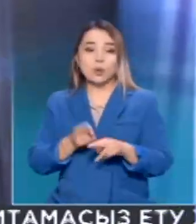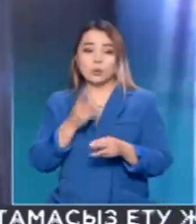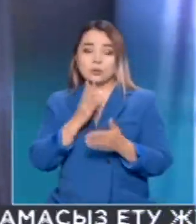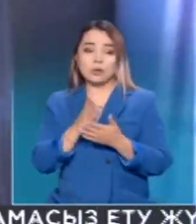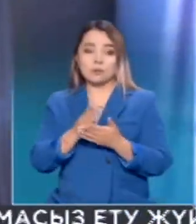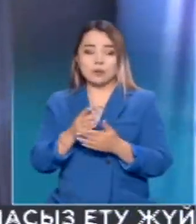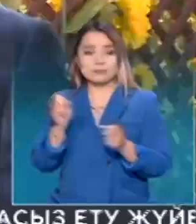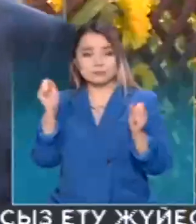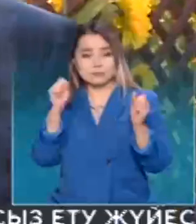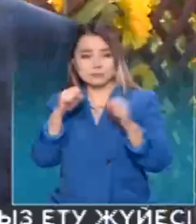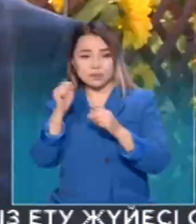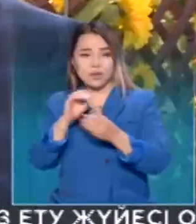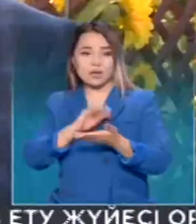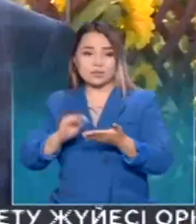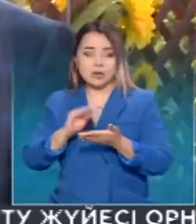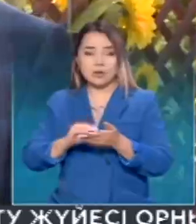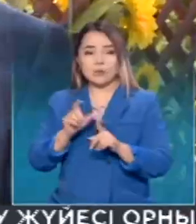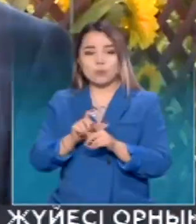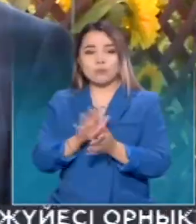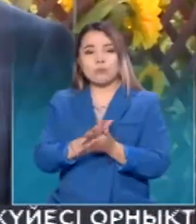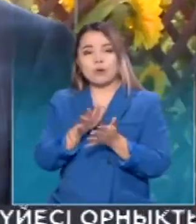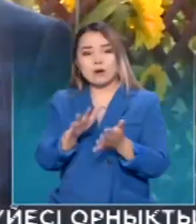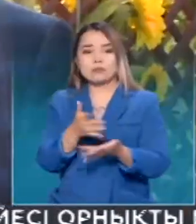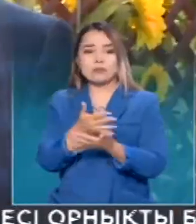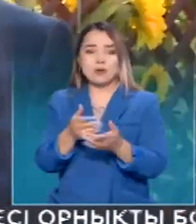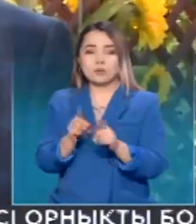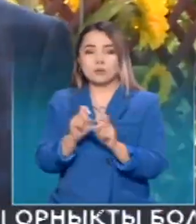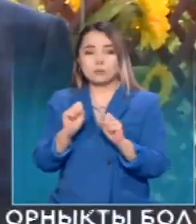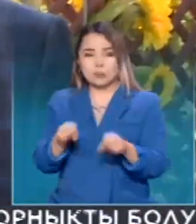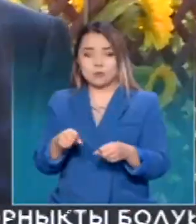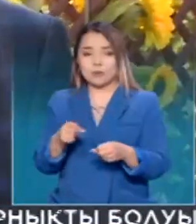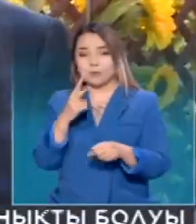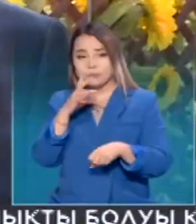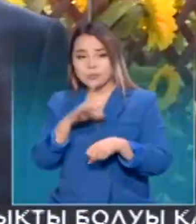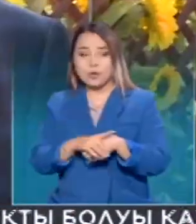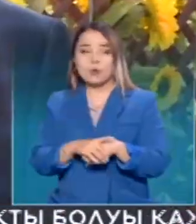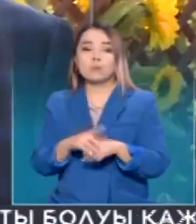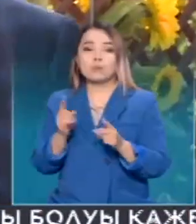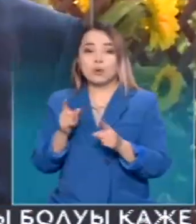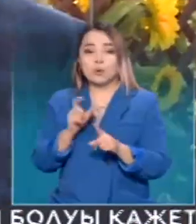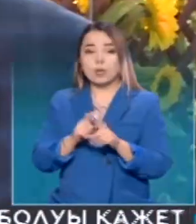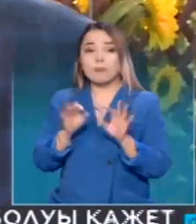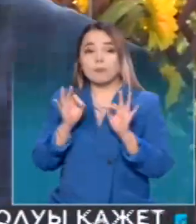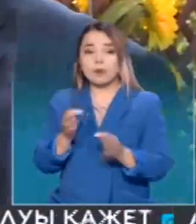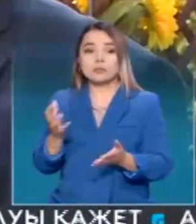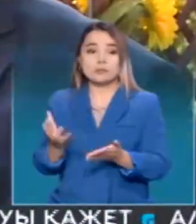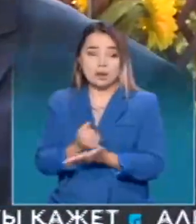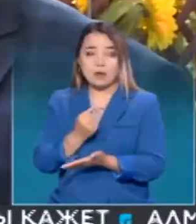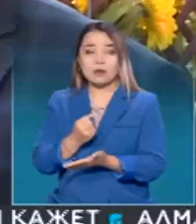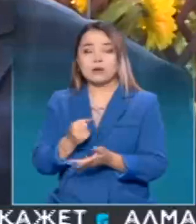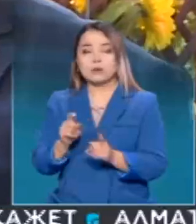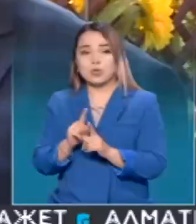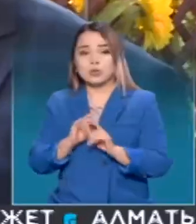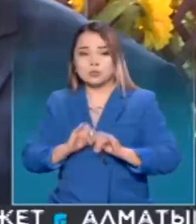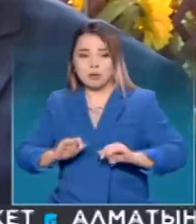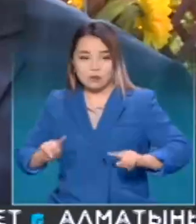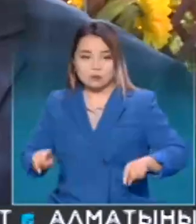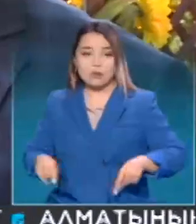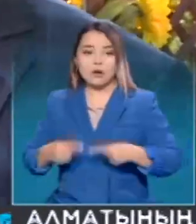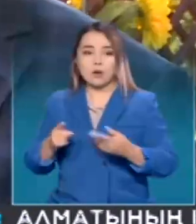Сөз құдіреті арқылы елді көркейтуге болады. Не, ағылшын мен Франция қандай мемлекет? Мына қазіргі онлайн платформа